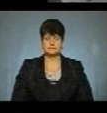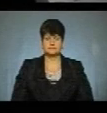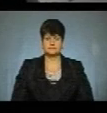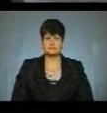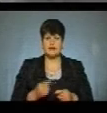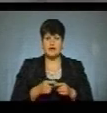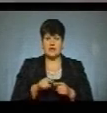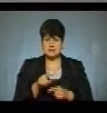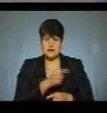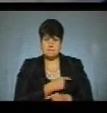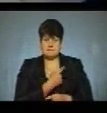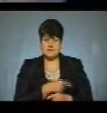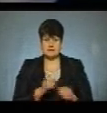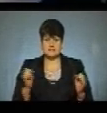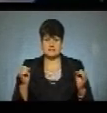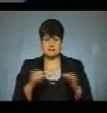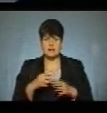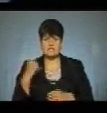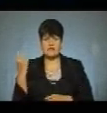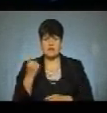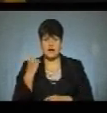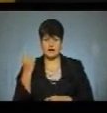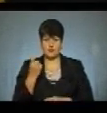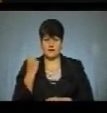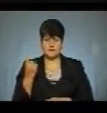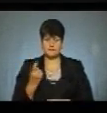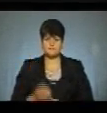А це медики зібралися у Харкові.